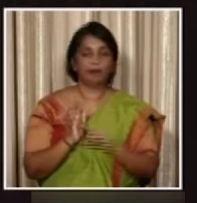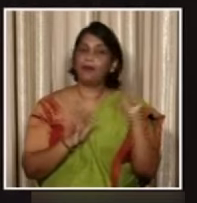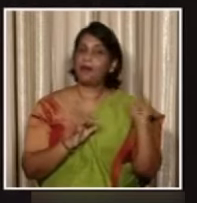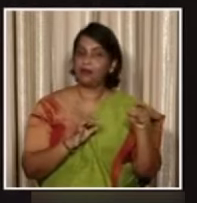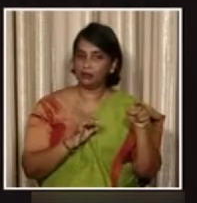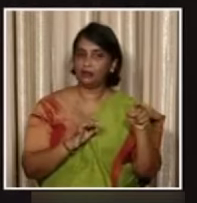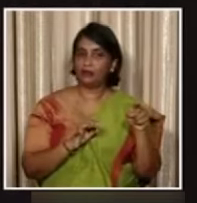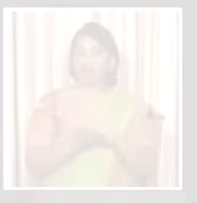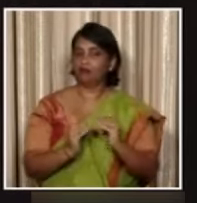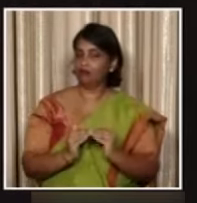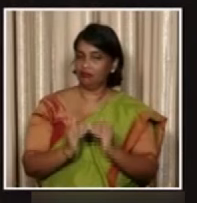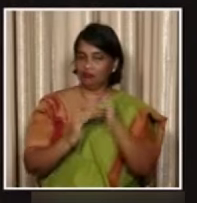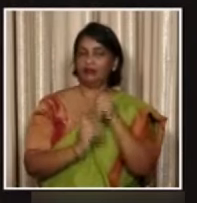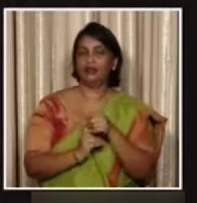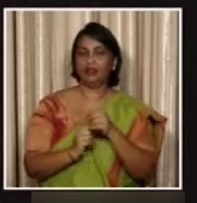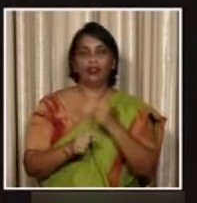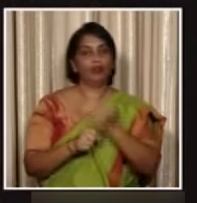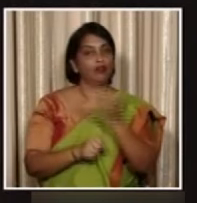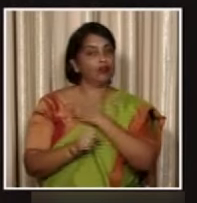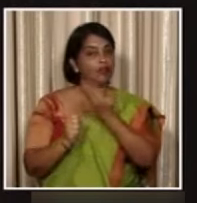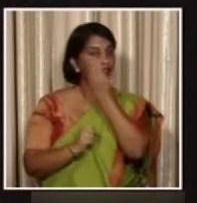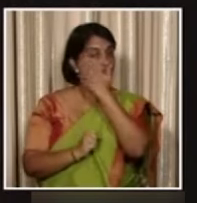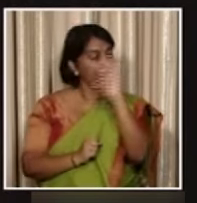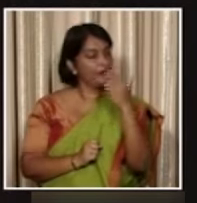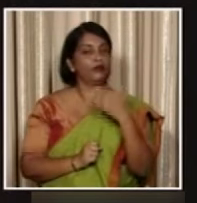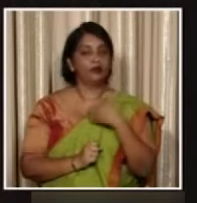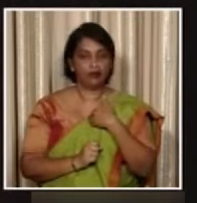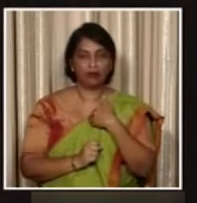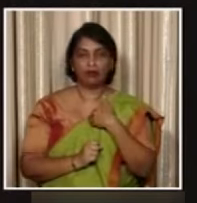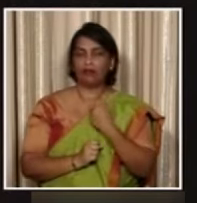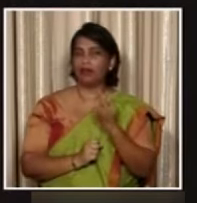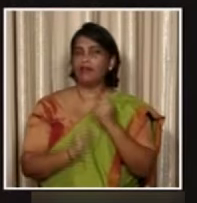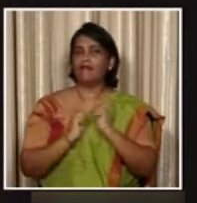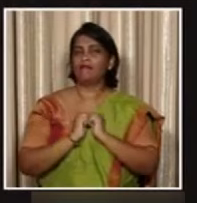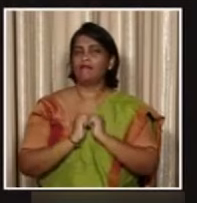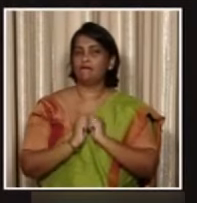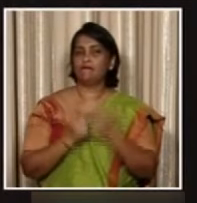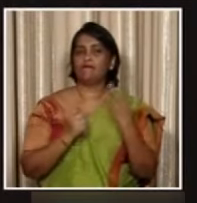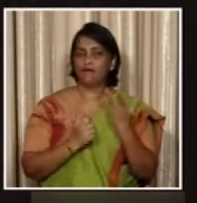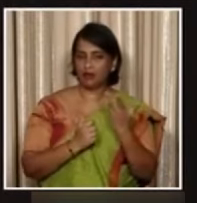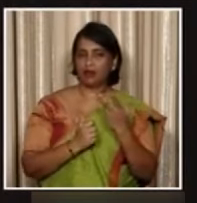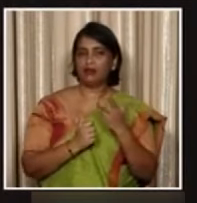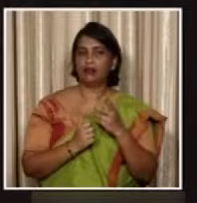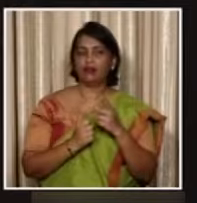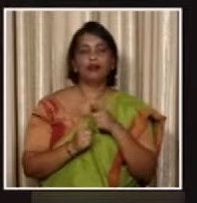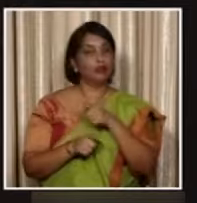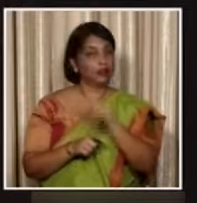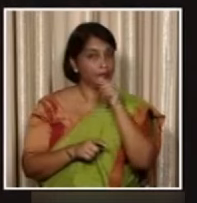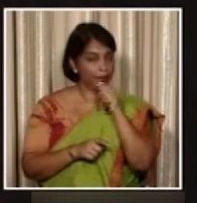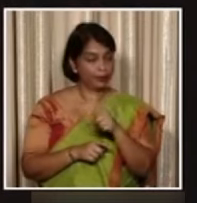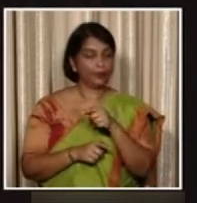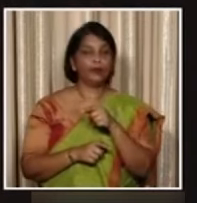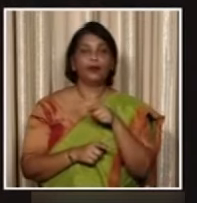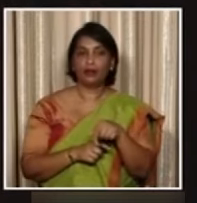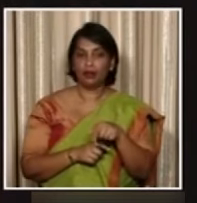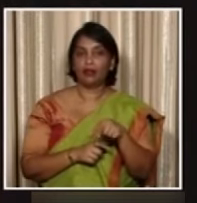සහෝදරයා තහවුරු කරා. ගෝඨාපන්නපු එක එකෙන් සත පහක වැඩක් උනේ නැහැ. එතකොට පැහැදිලිවම